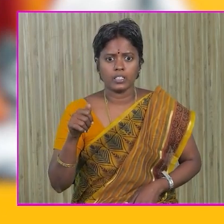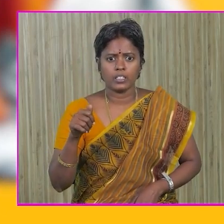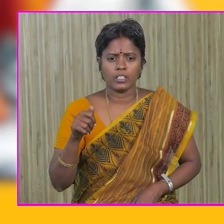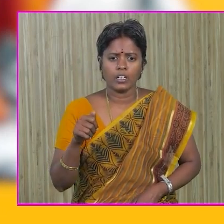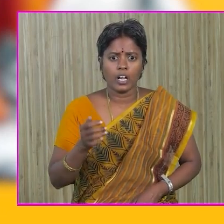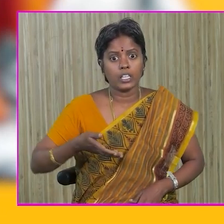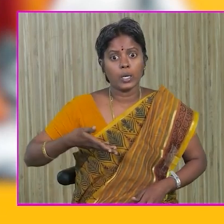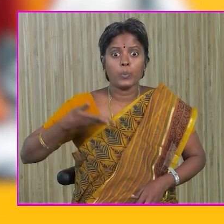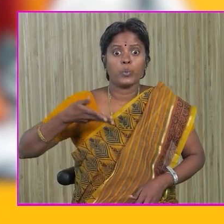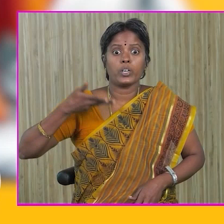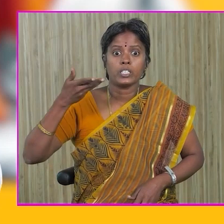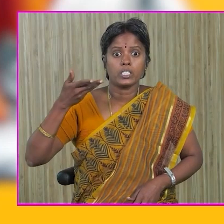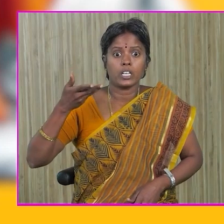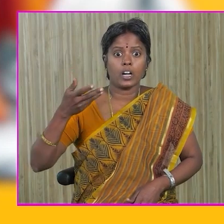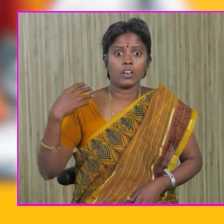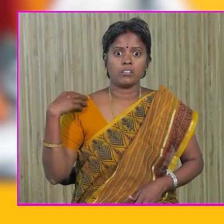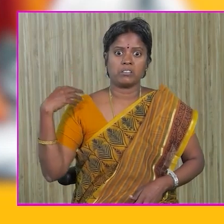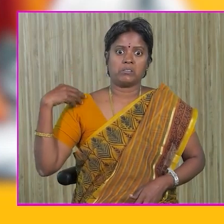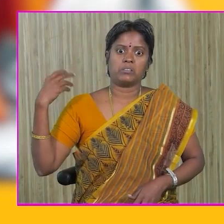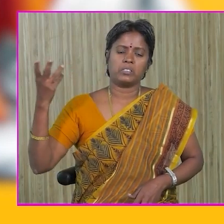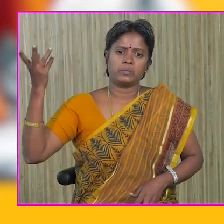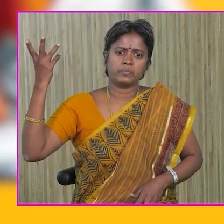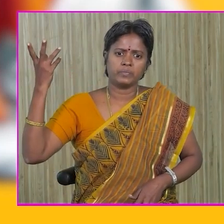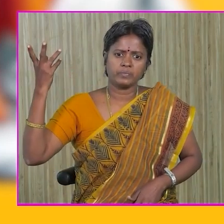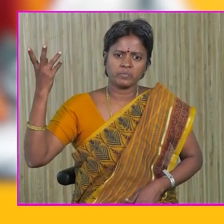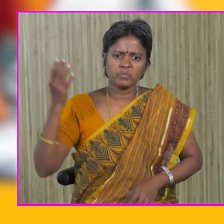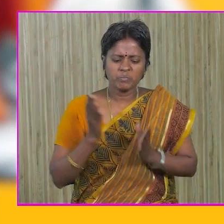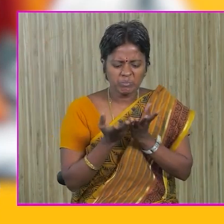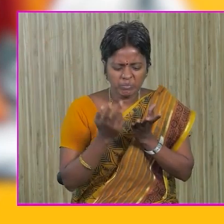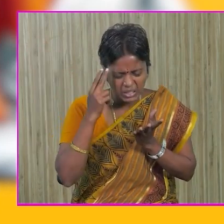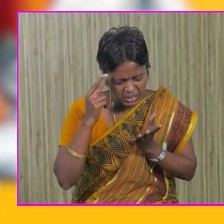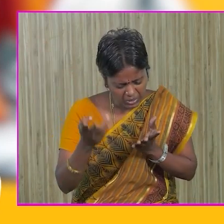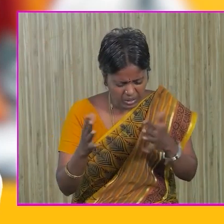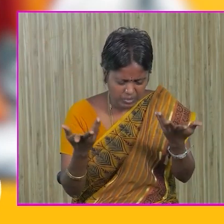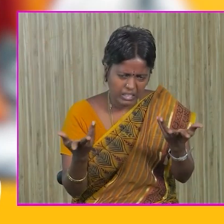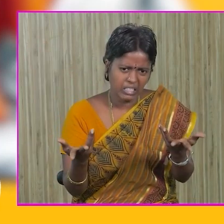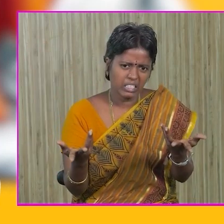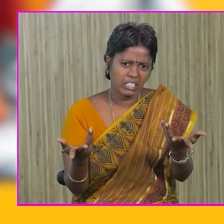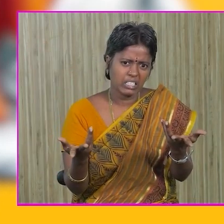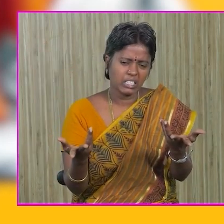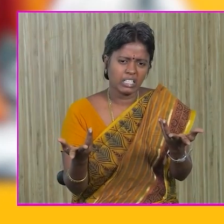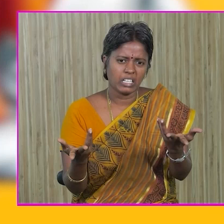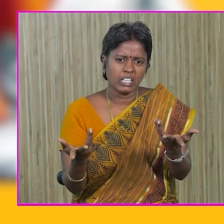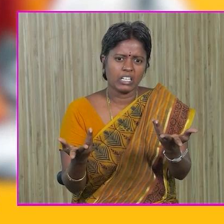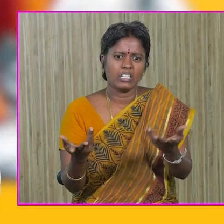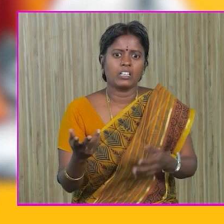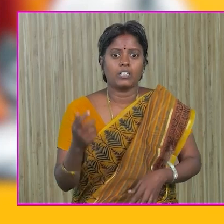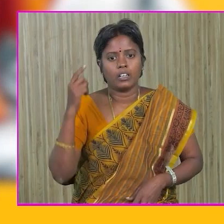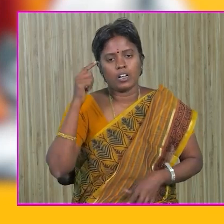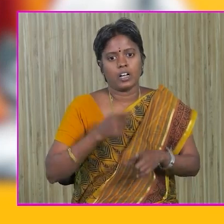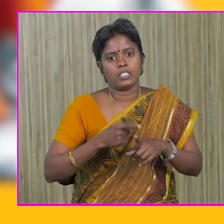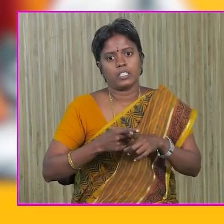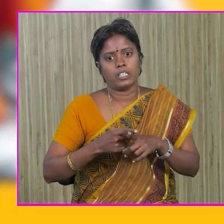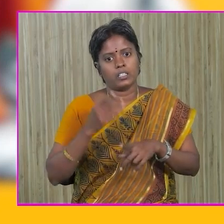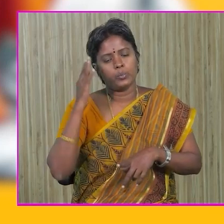அதிகமாகி மோகனுக்கு படிப்பில் கவனம் செல்லவில்லை. இப்போ புரிஞ்சது ஆசிரியருக்கு,